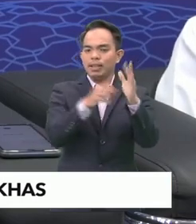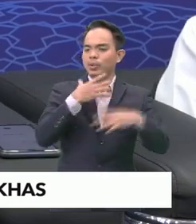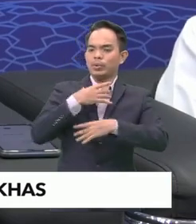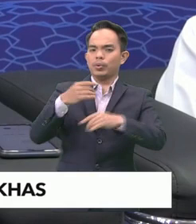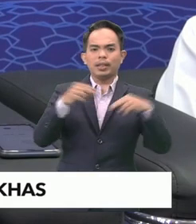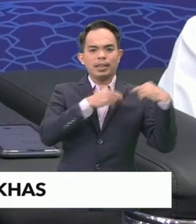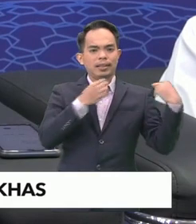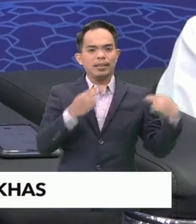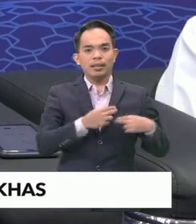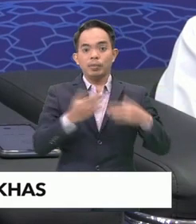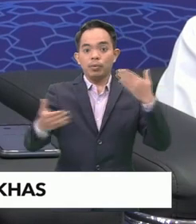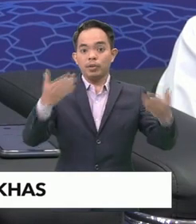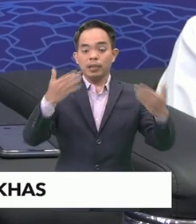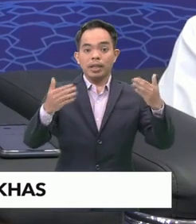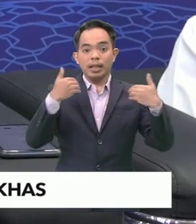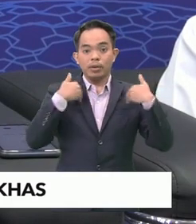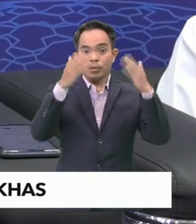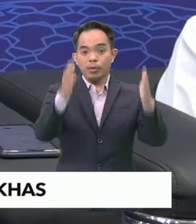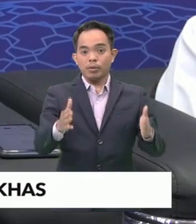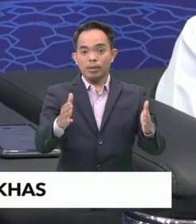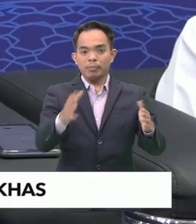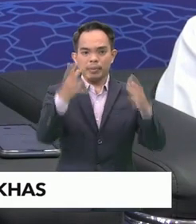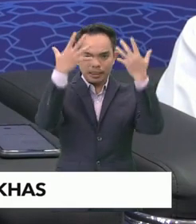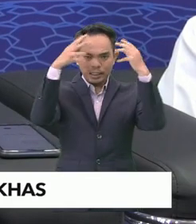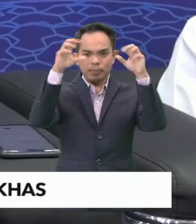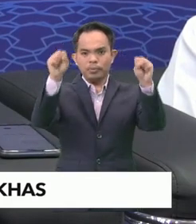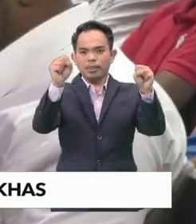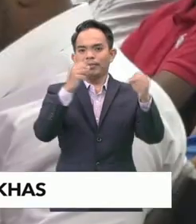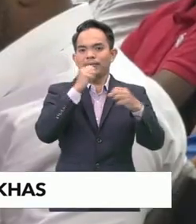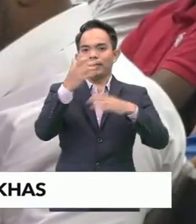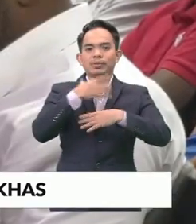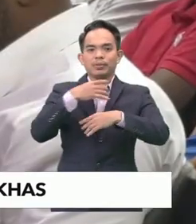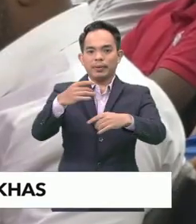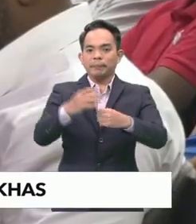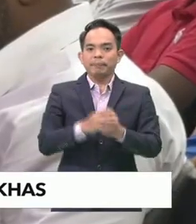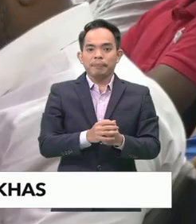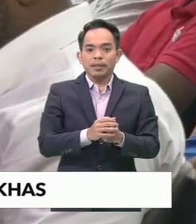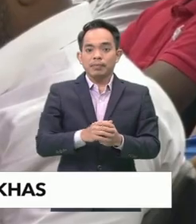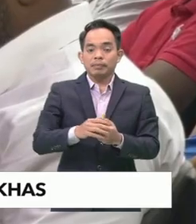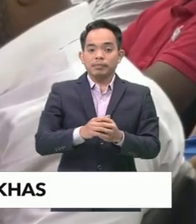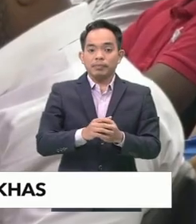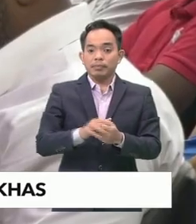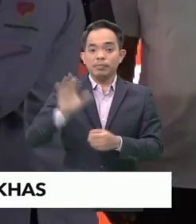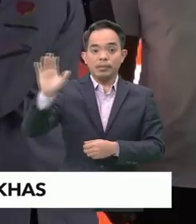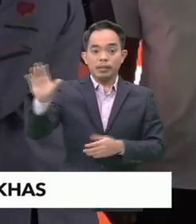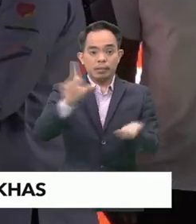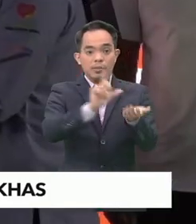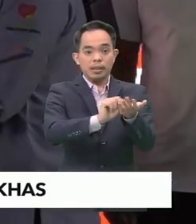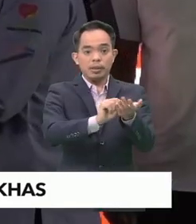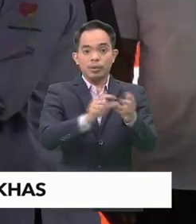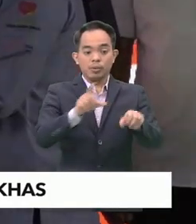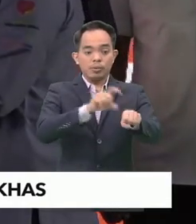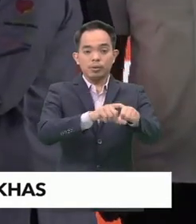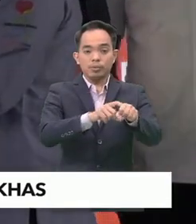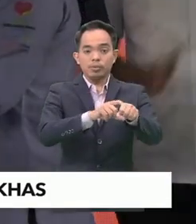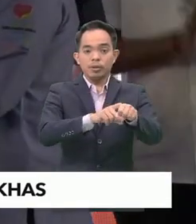peminat kepada majikan maupun pekerja itu sendiri beliau bekerja demikian pada sidang media ketika diminta